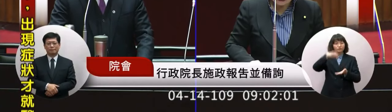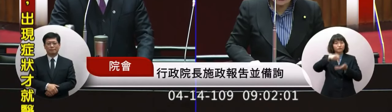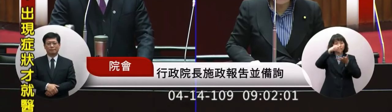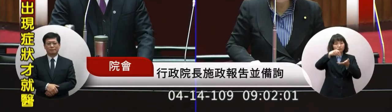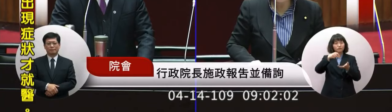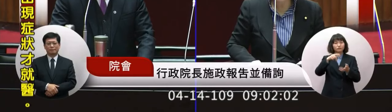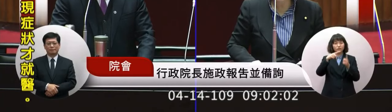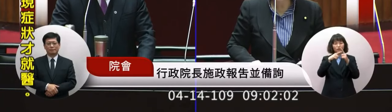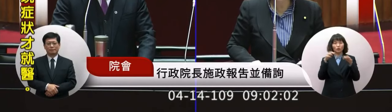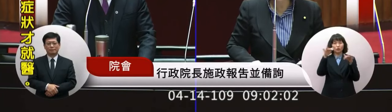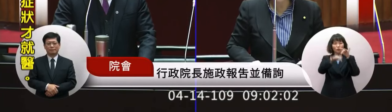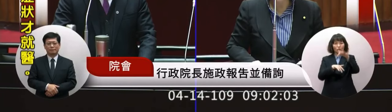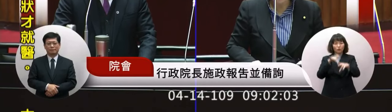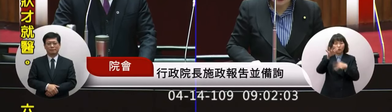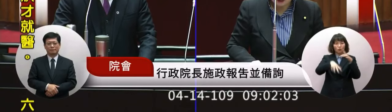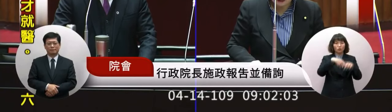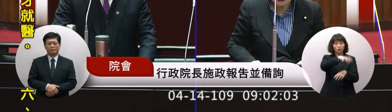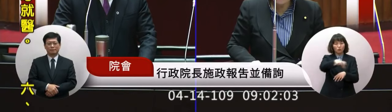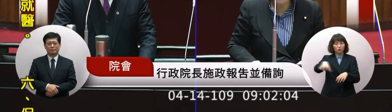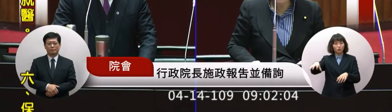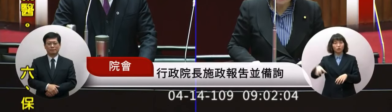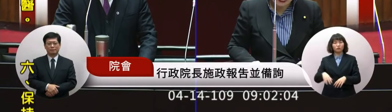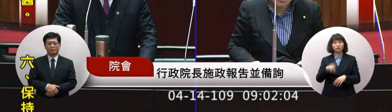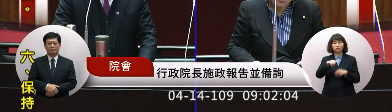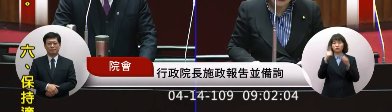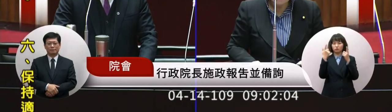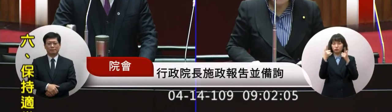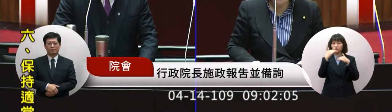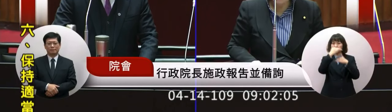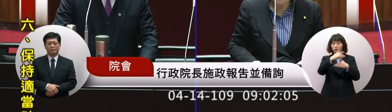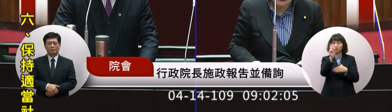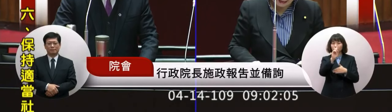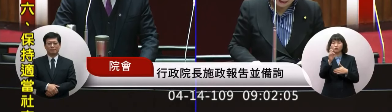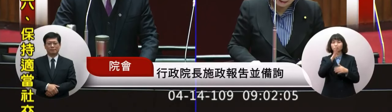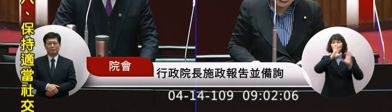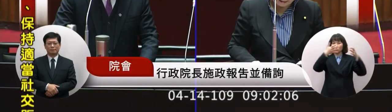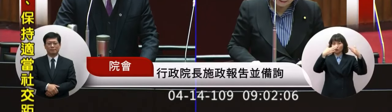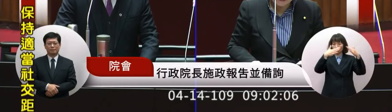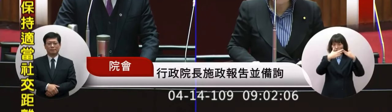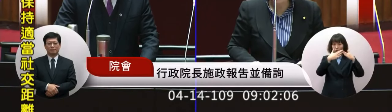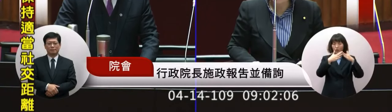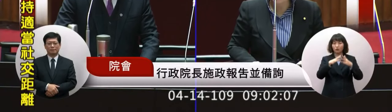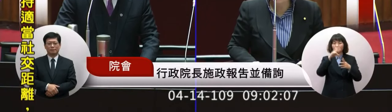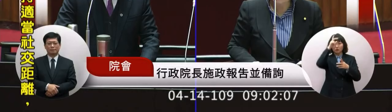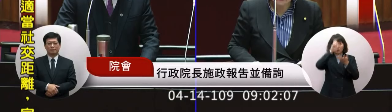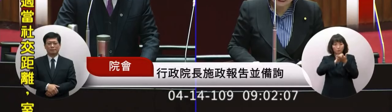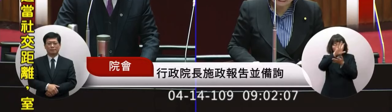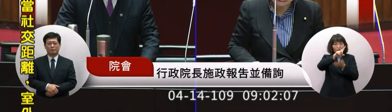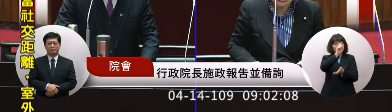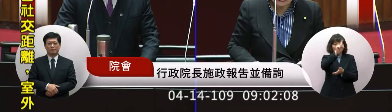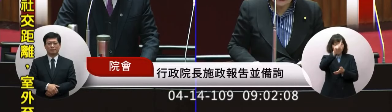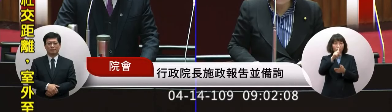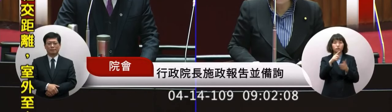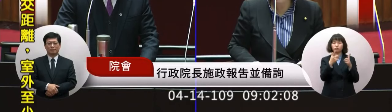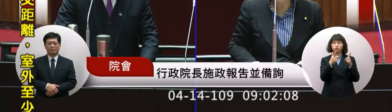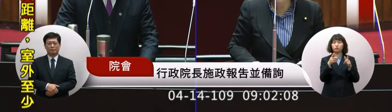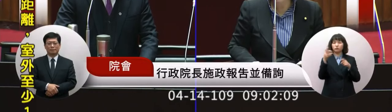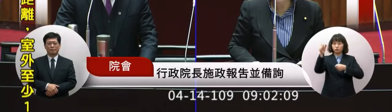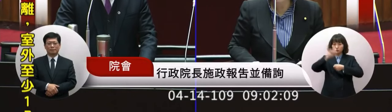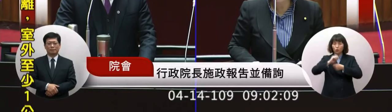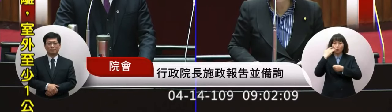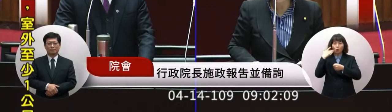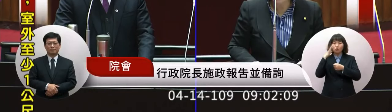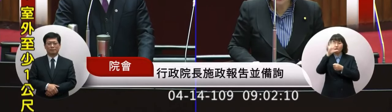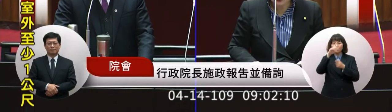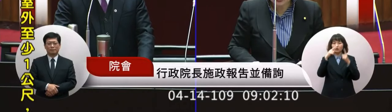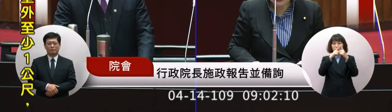到人潮拥挤的场所哈，并不限于国家警报的十一个顶点，只要跟